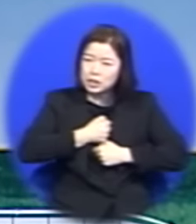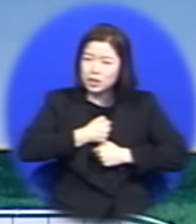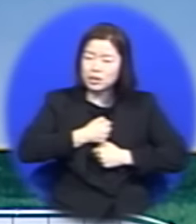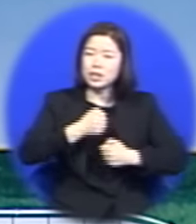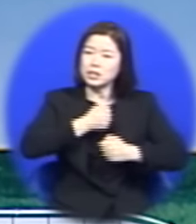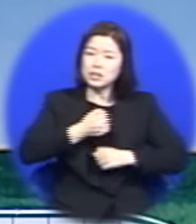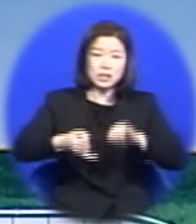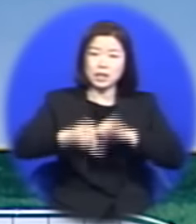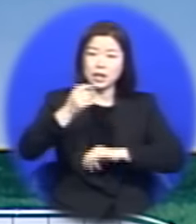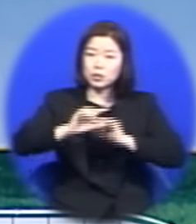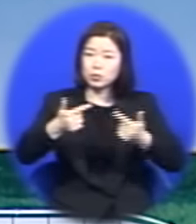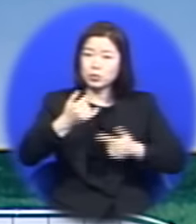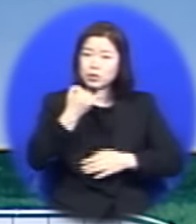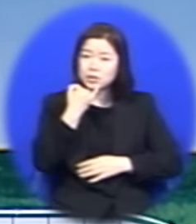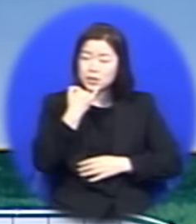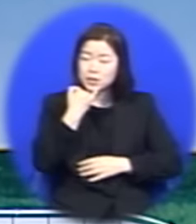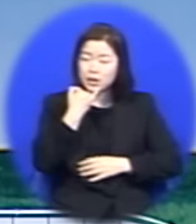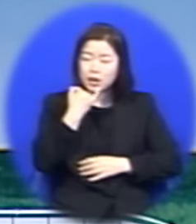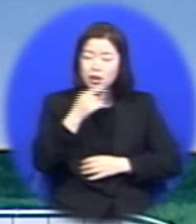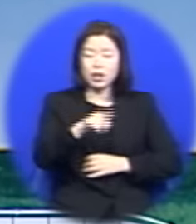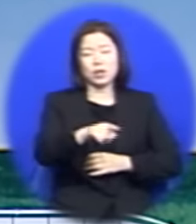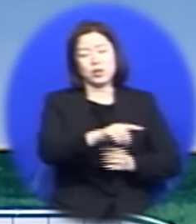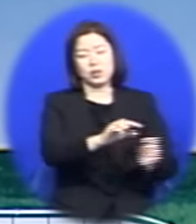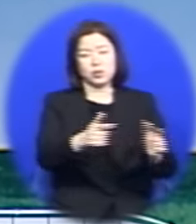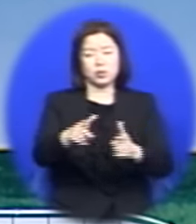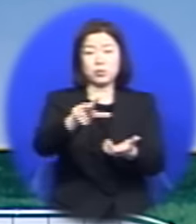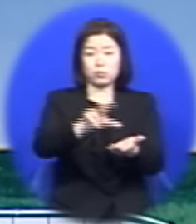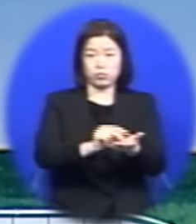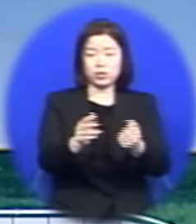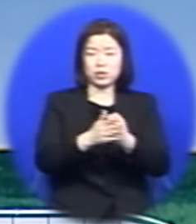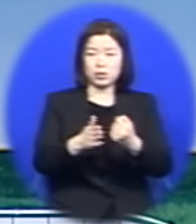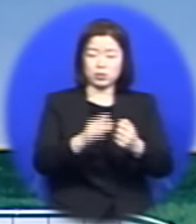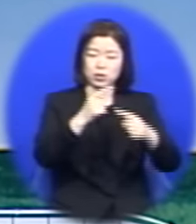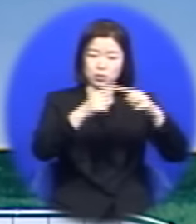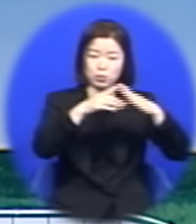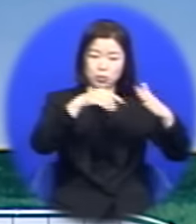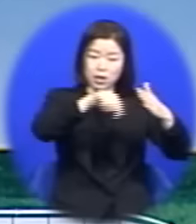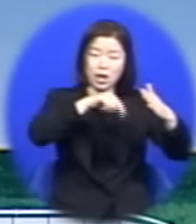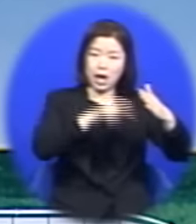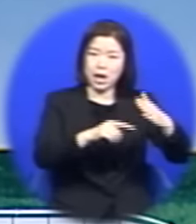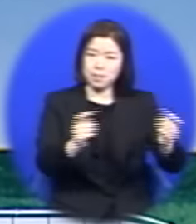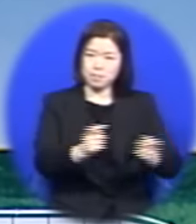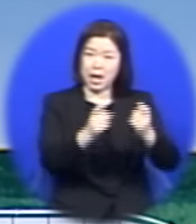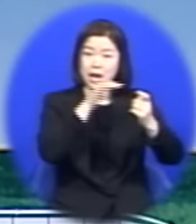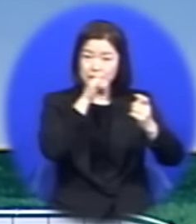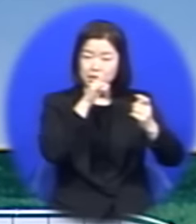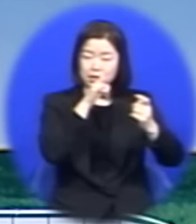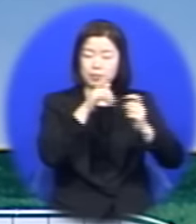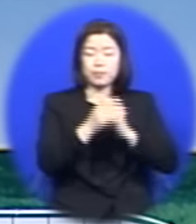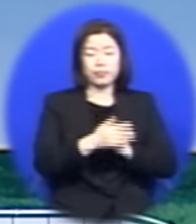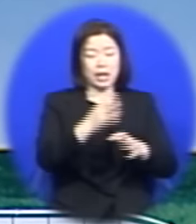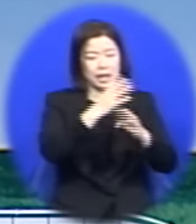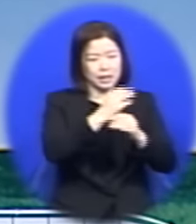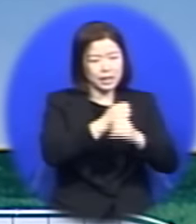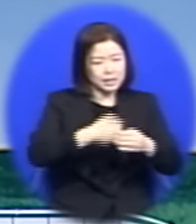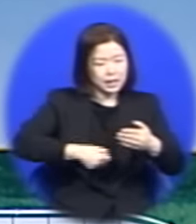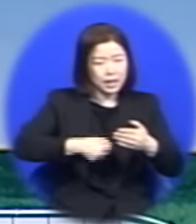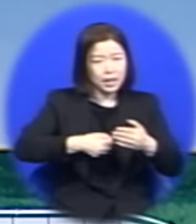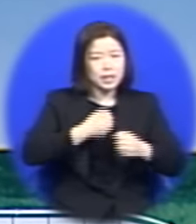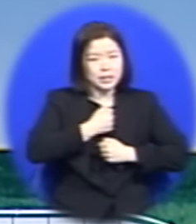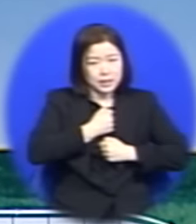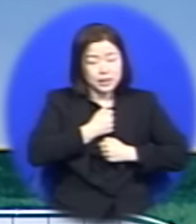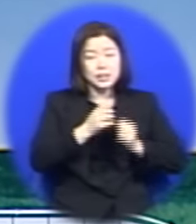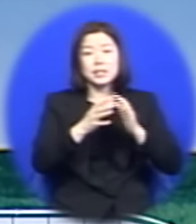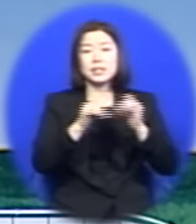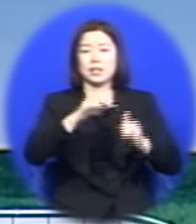되느냐, 이런 문제 때문에 교회 안에 논란이 일어났습니다. 자, 날짜를 지키는 사람도 다 잘 믿자는